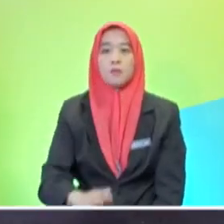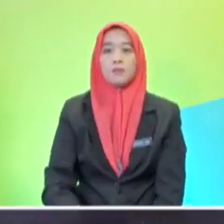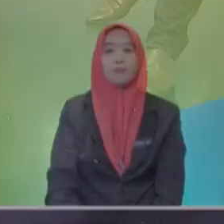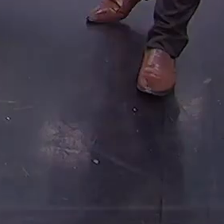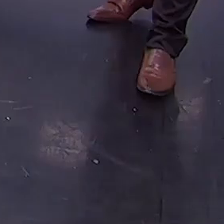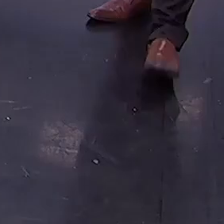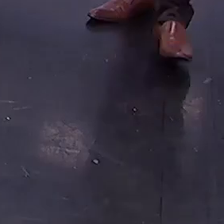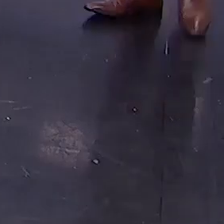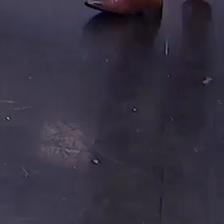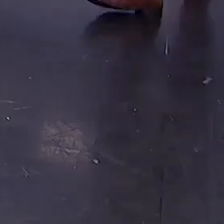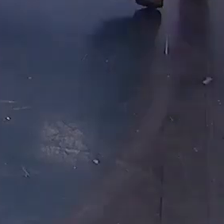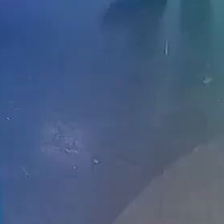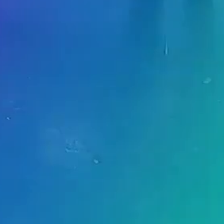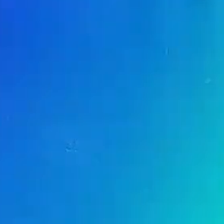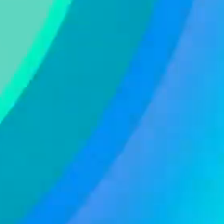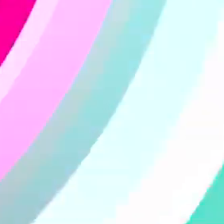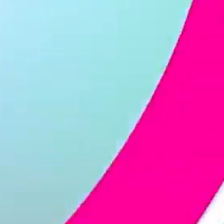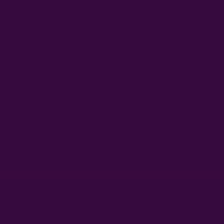nutrien.